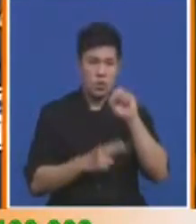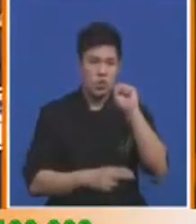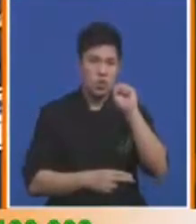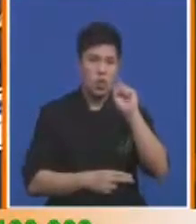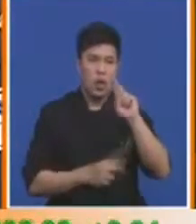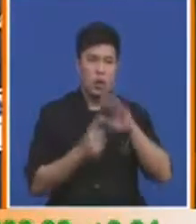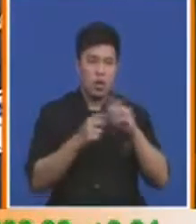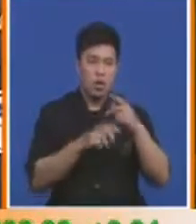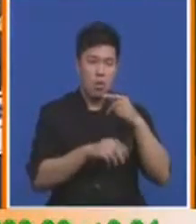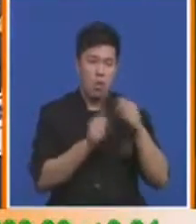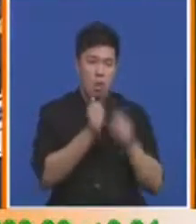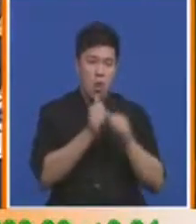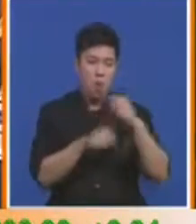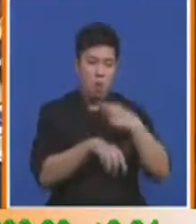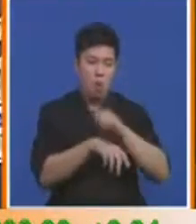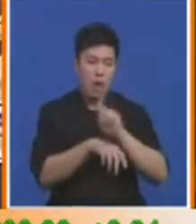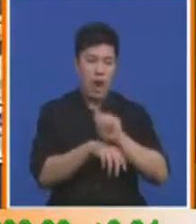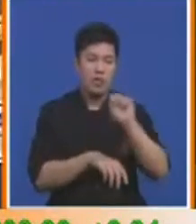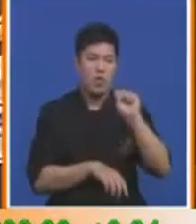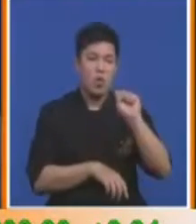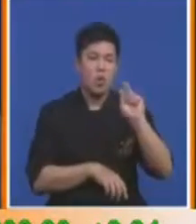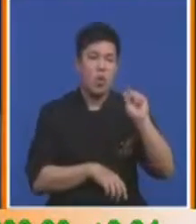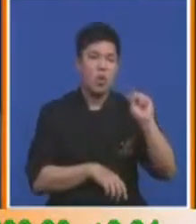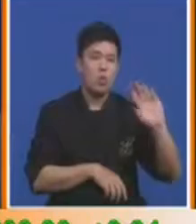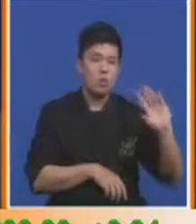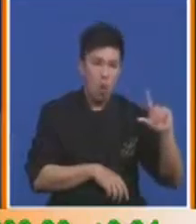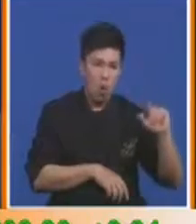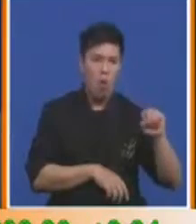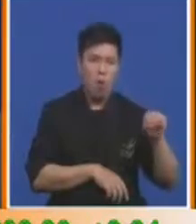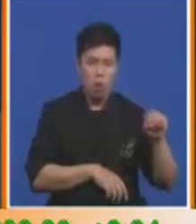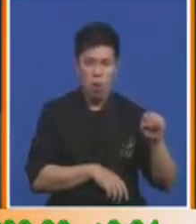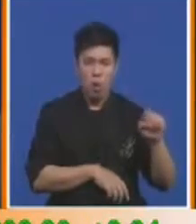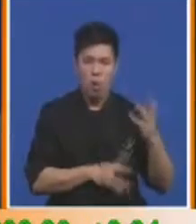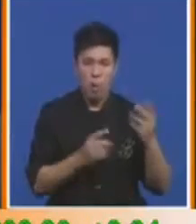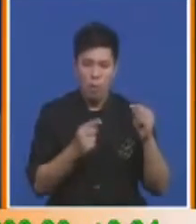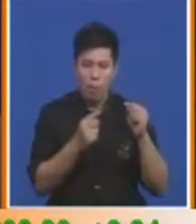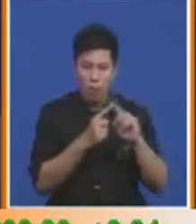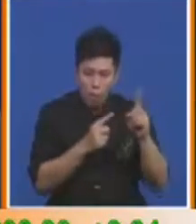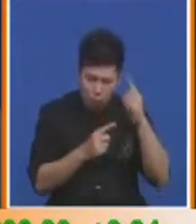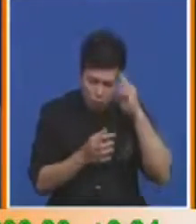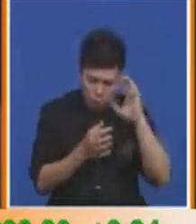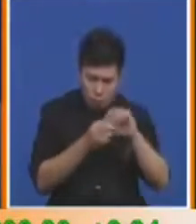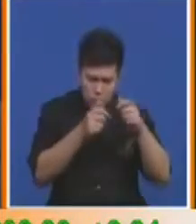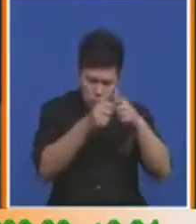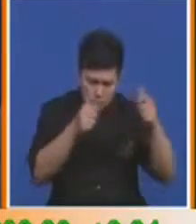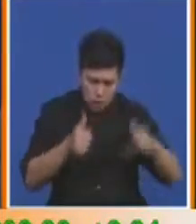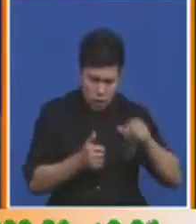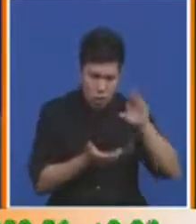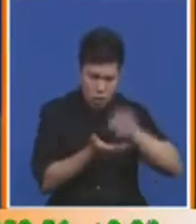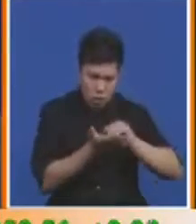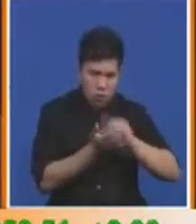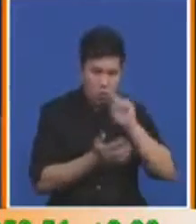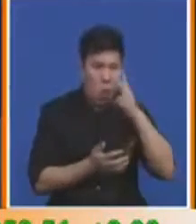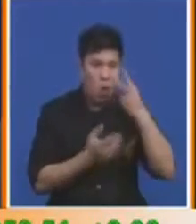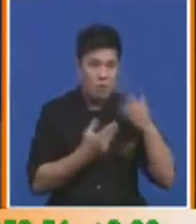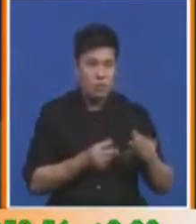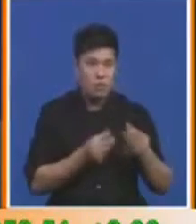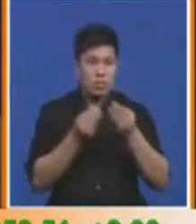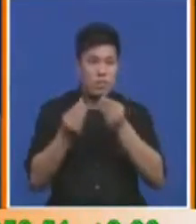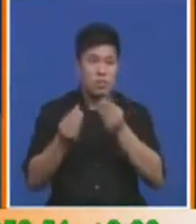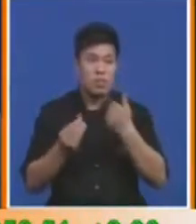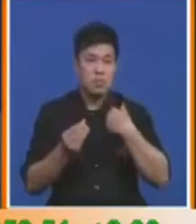านสภานิติบัญญัติแห่งชาติได้ส่งมอบรายงานการรวบรวมความเห็นเป็นครั้งที่2โดยความเห็นที่นำเสนอมีจำนวน